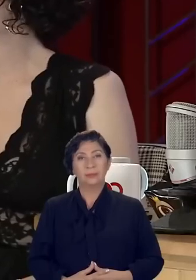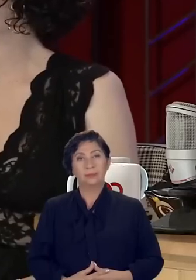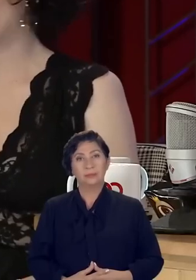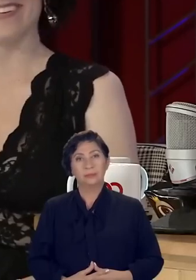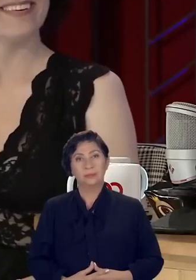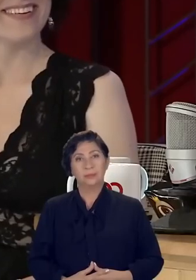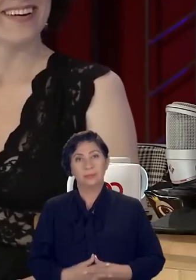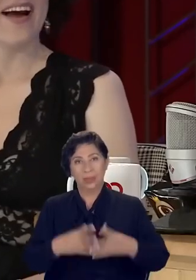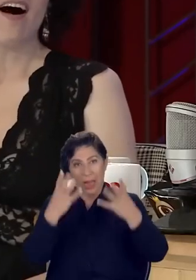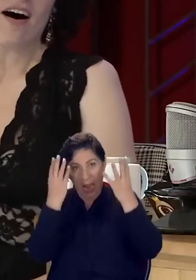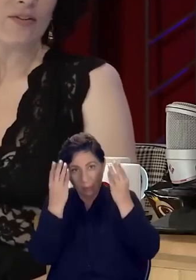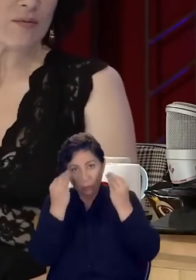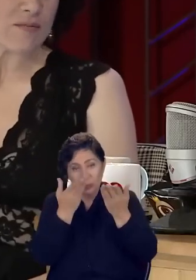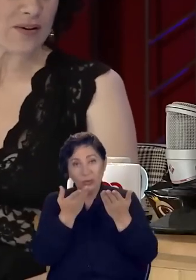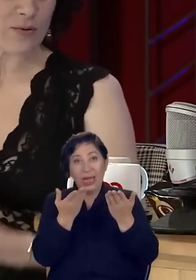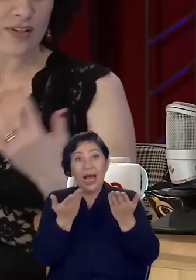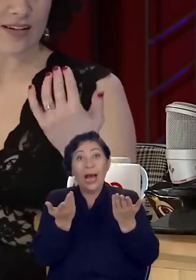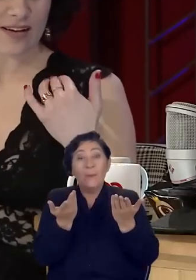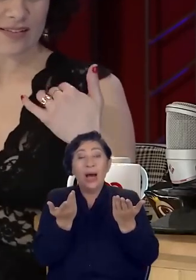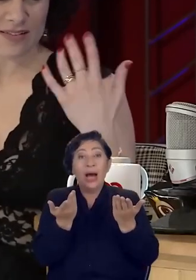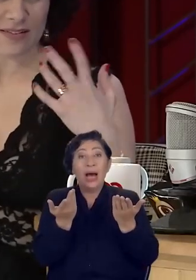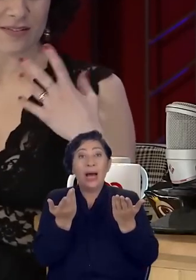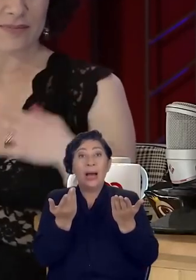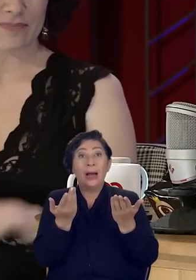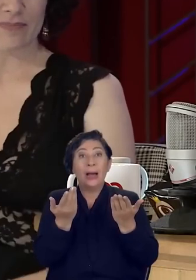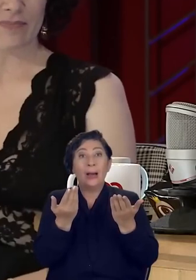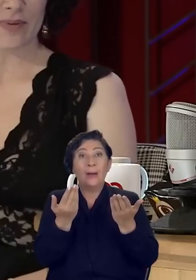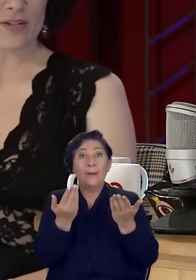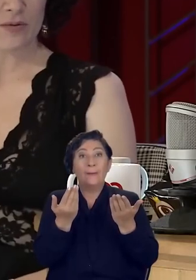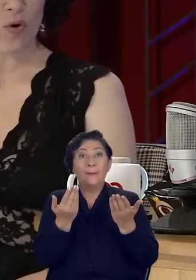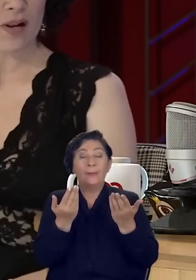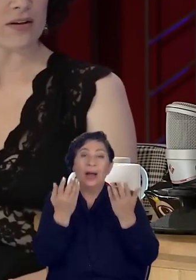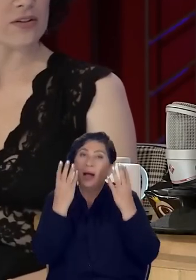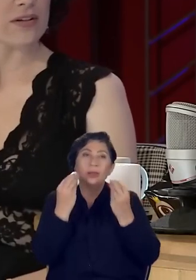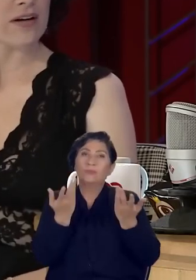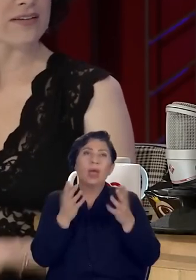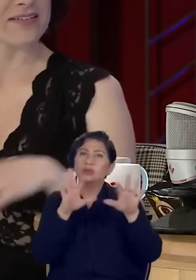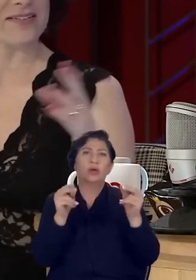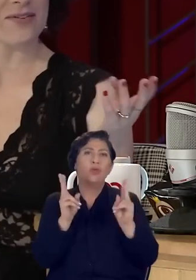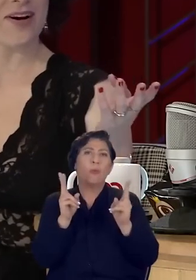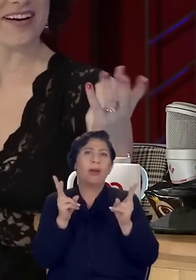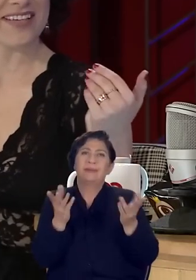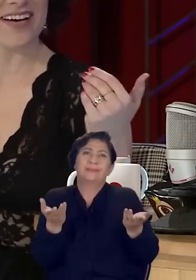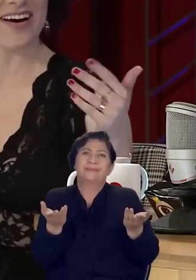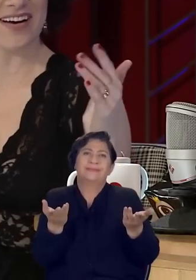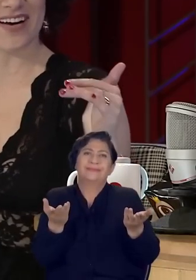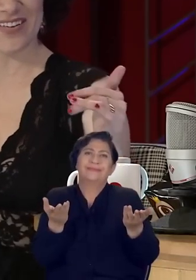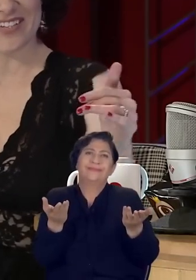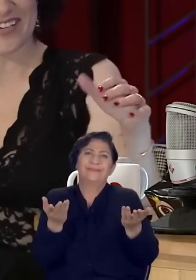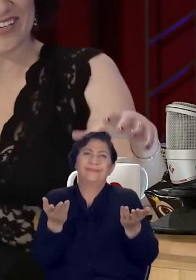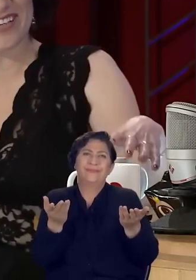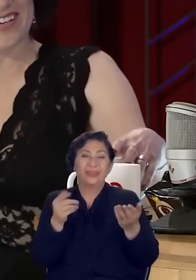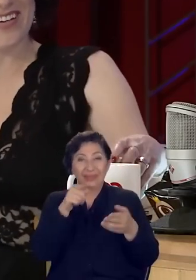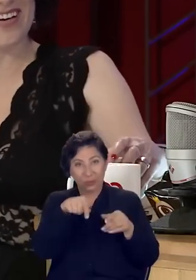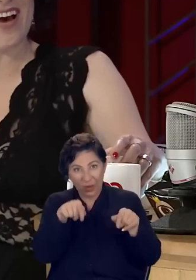yani nasıl lan, anlıyorsun işte ne söyleyeyim. Anlıyorum ben o yani. Bence normal her şey yani. Her şey normal mi?